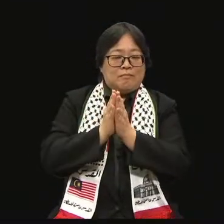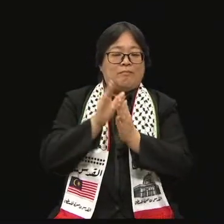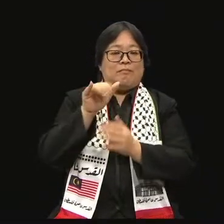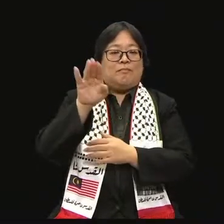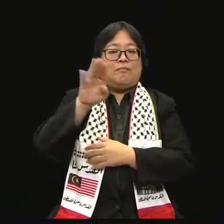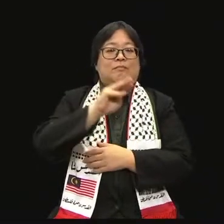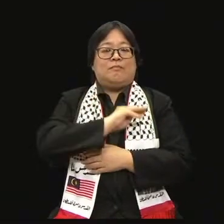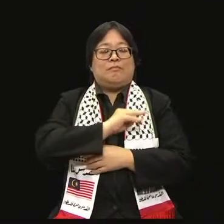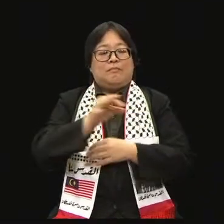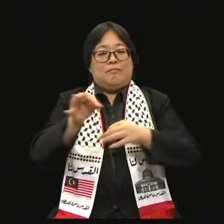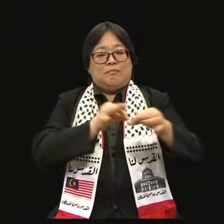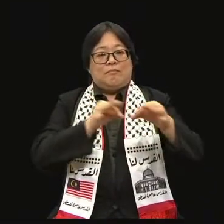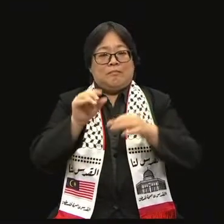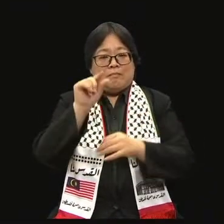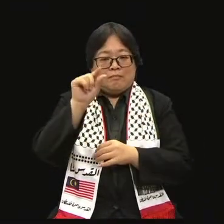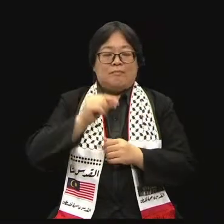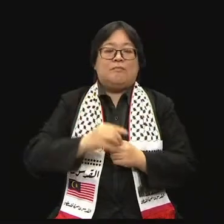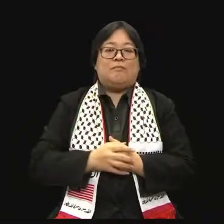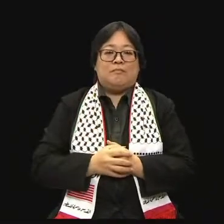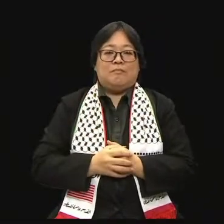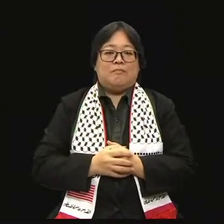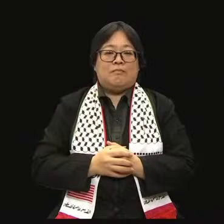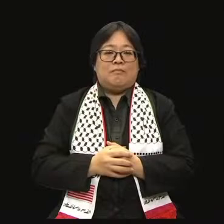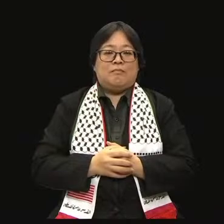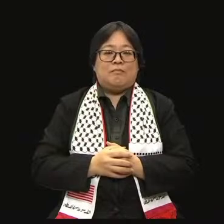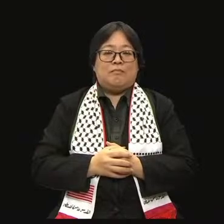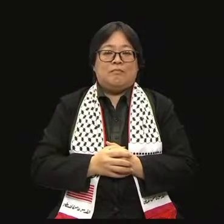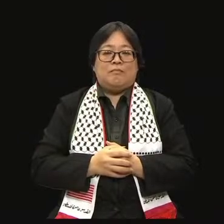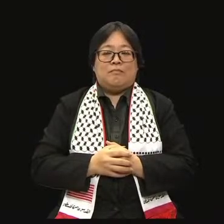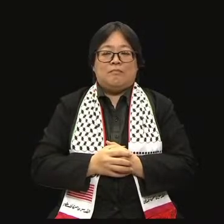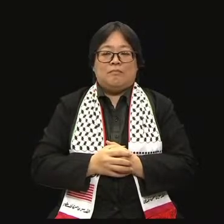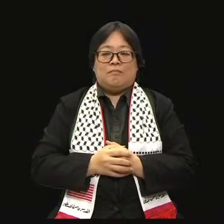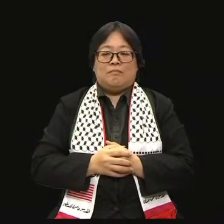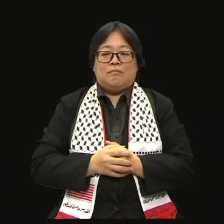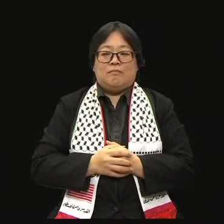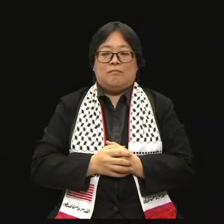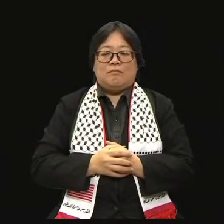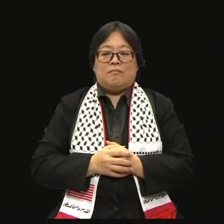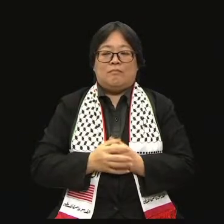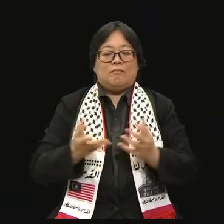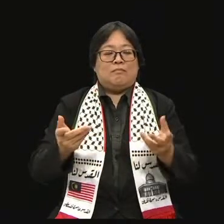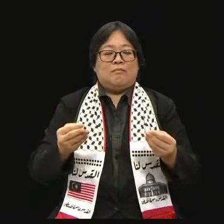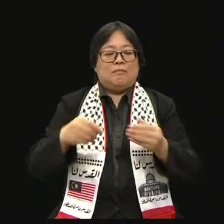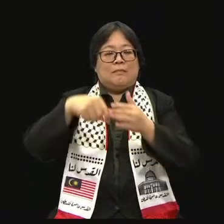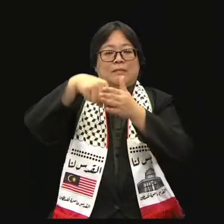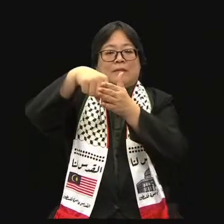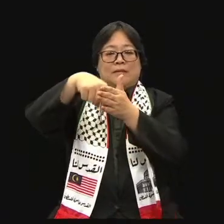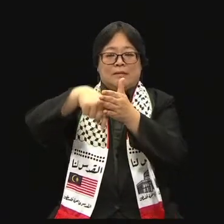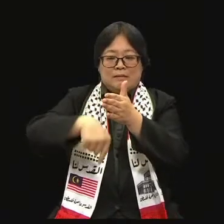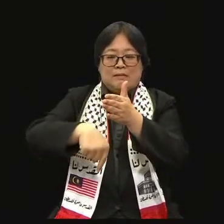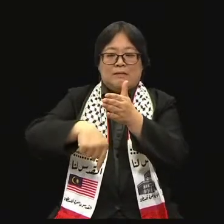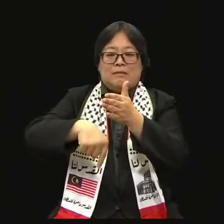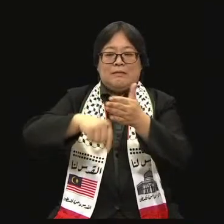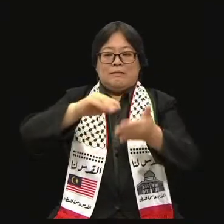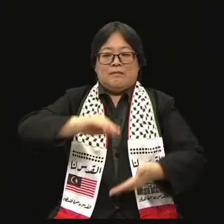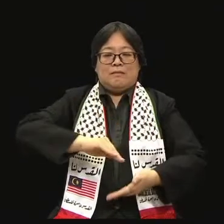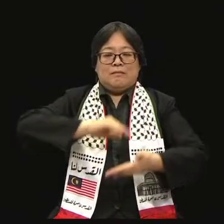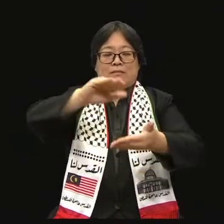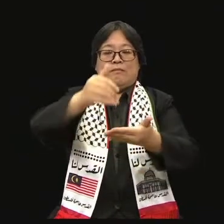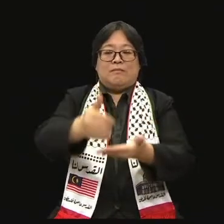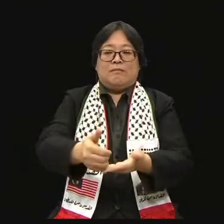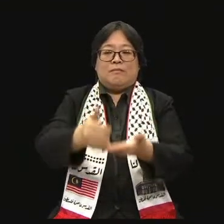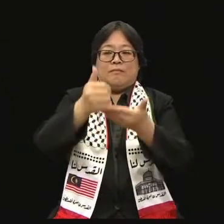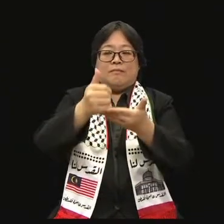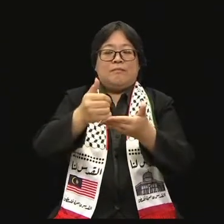berhormat menteri menerangkan sedikit berkenaan dengan detail penyaluran bantuan